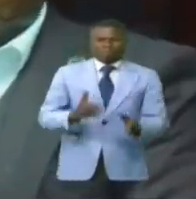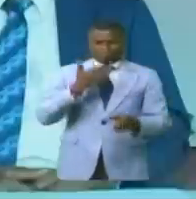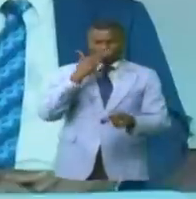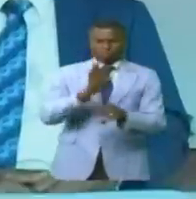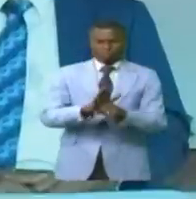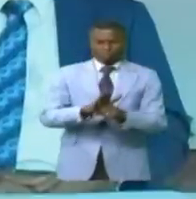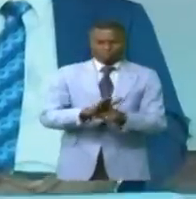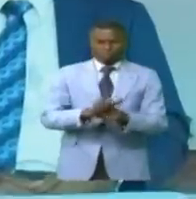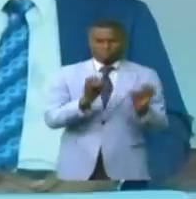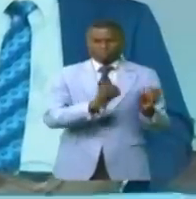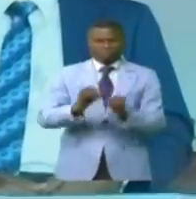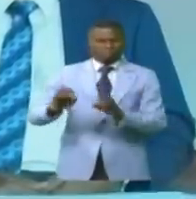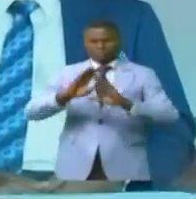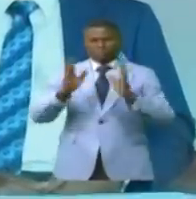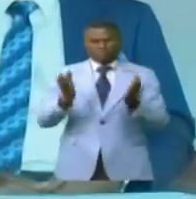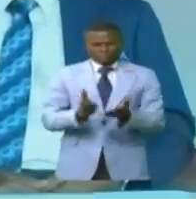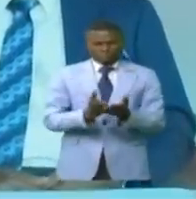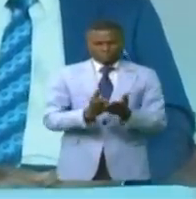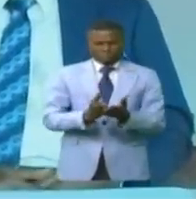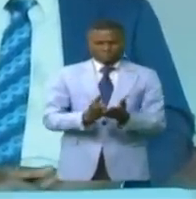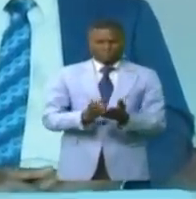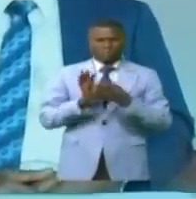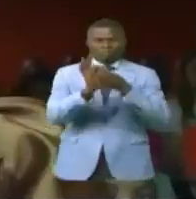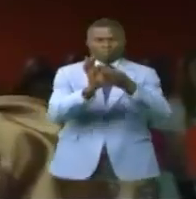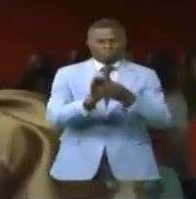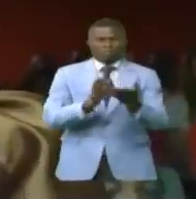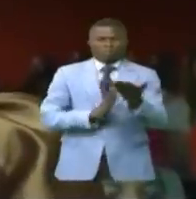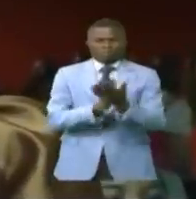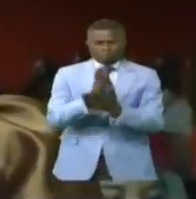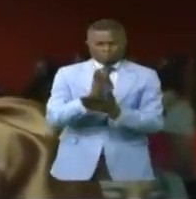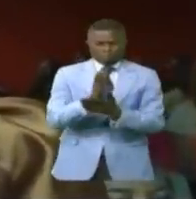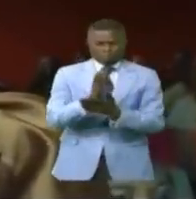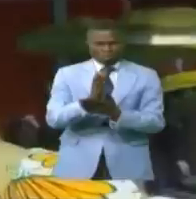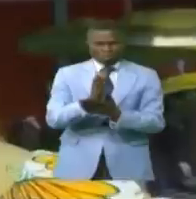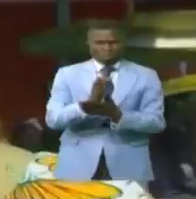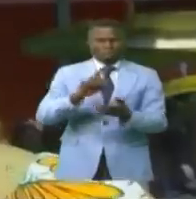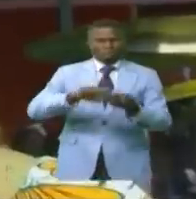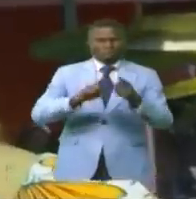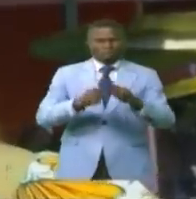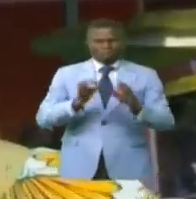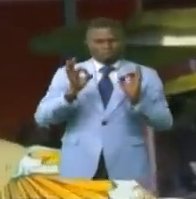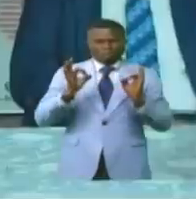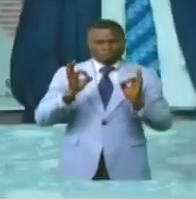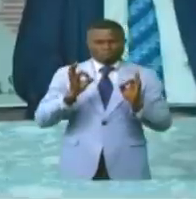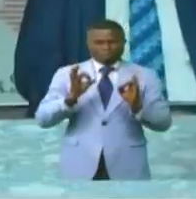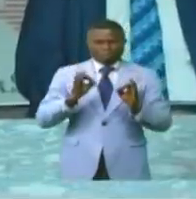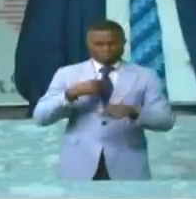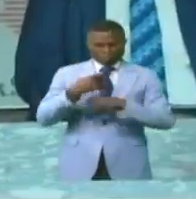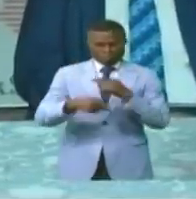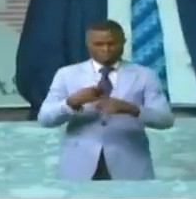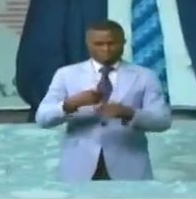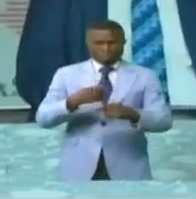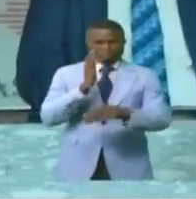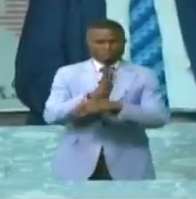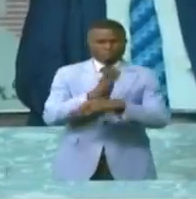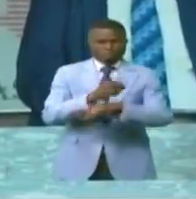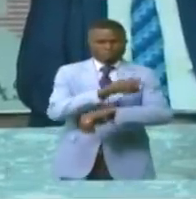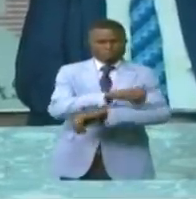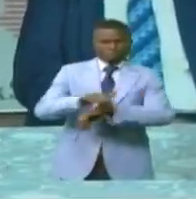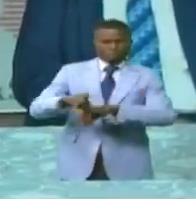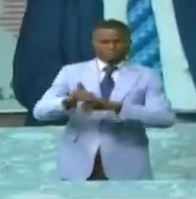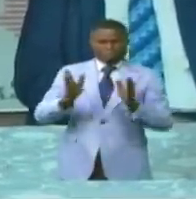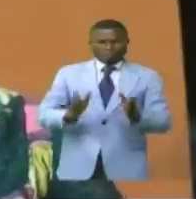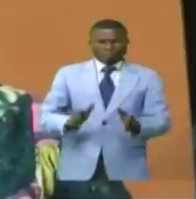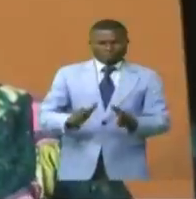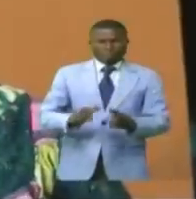les organes statutaires de leur franche collaboration, a informé ses collègues du traitement déjà au niveau du conseil d'administration